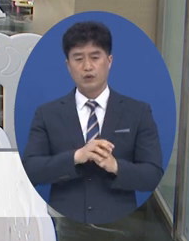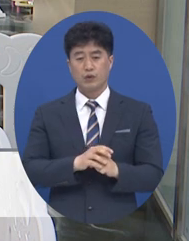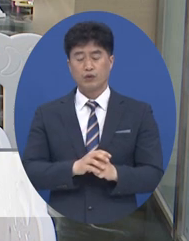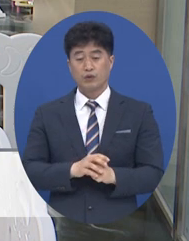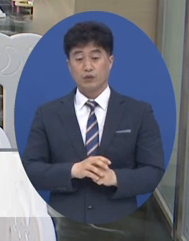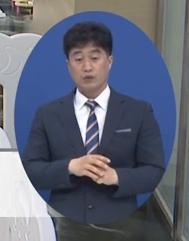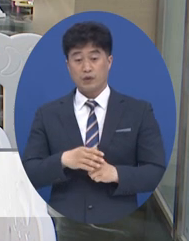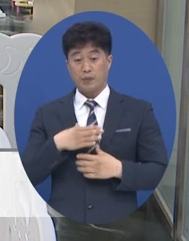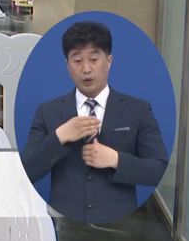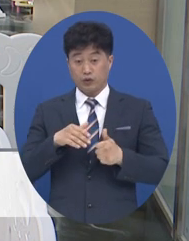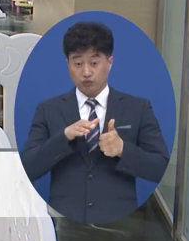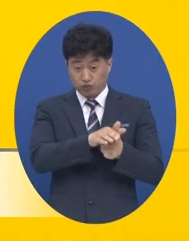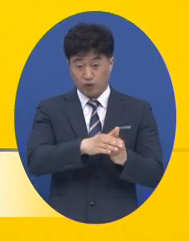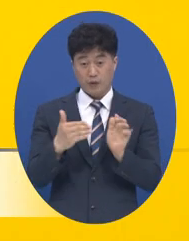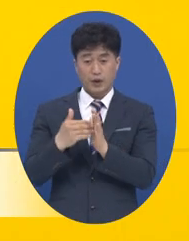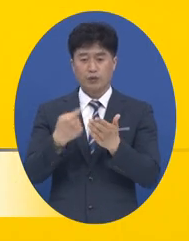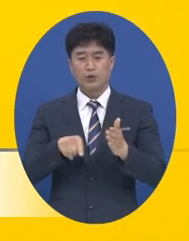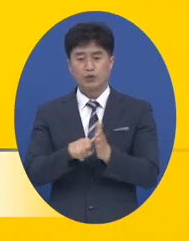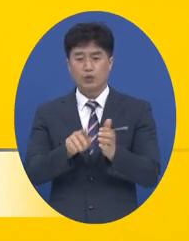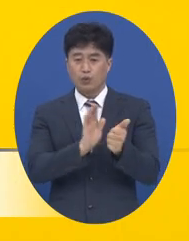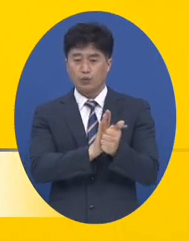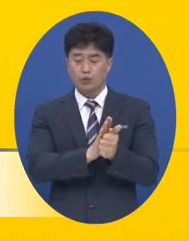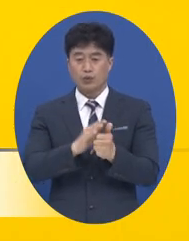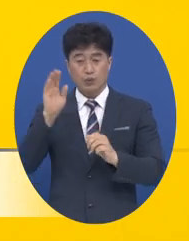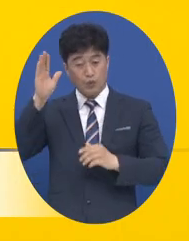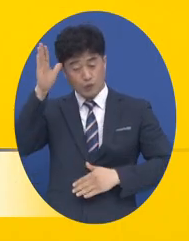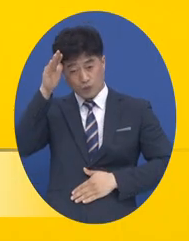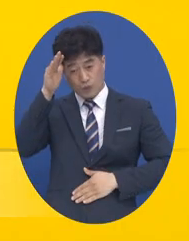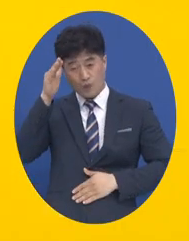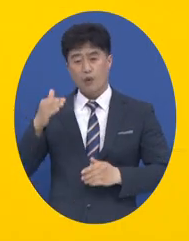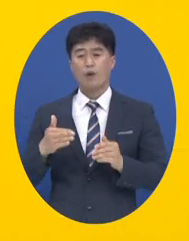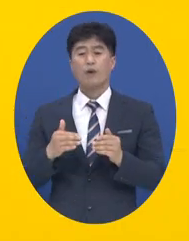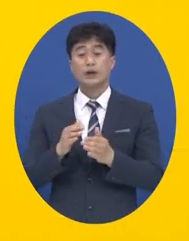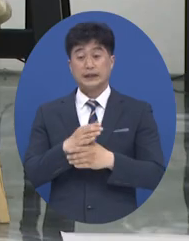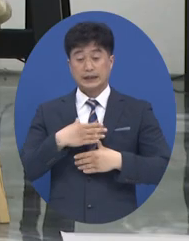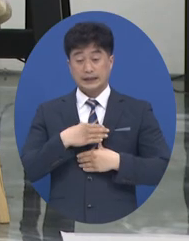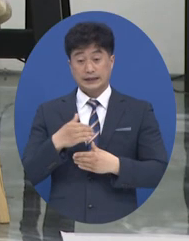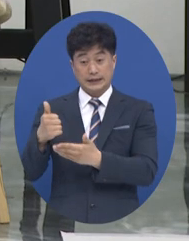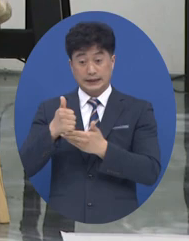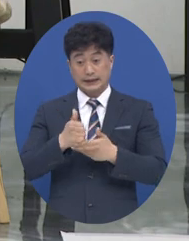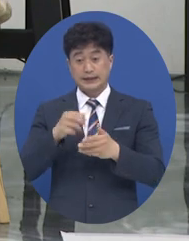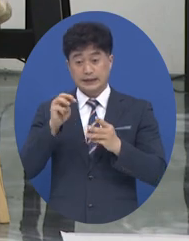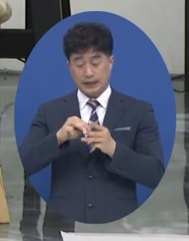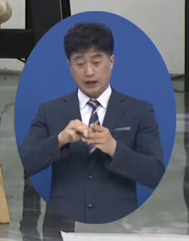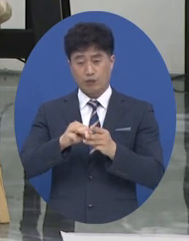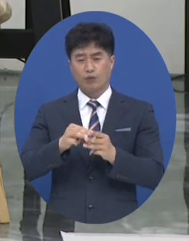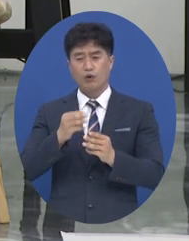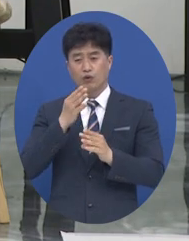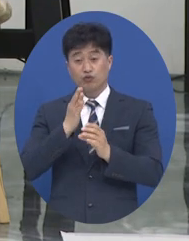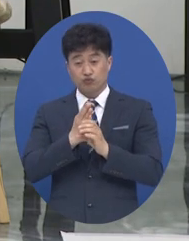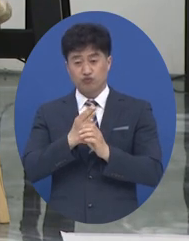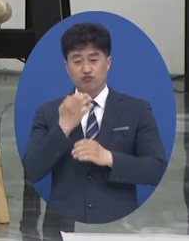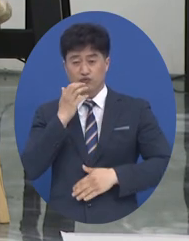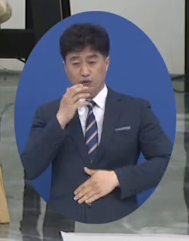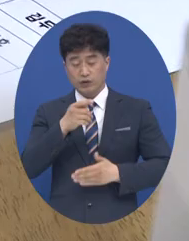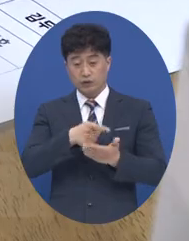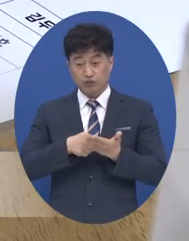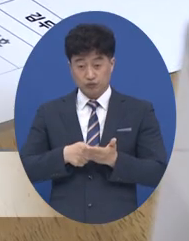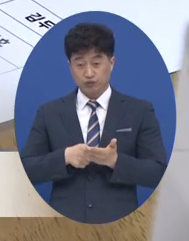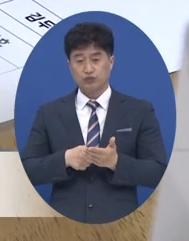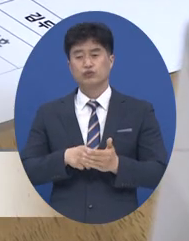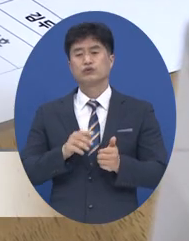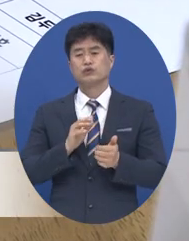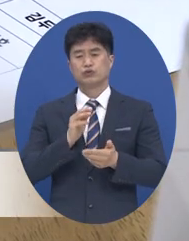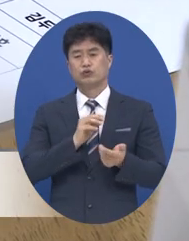안락사를 막기 위해 경우도 도움이 된 나름 센터와 반려동물 입양센터 를 통한 입양과 충서와 수술도 실시하고 있습니다